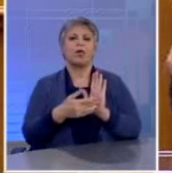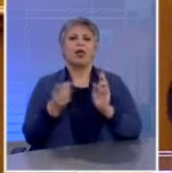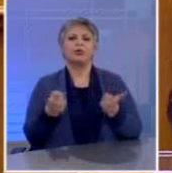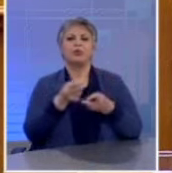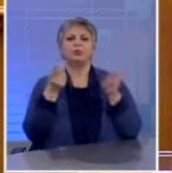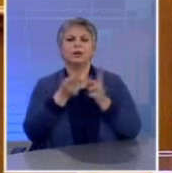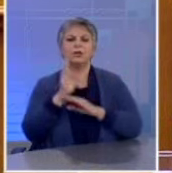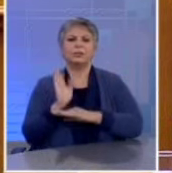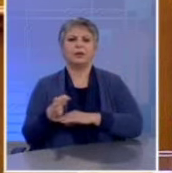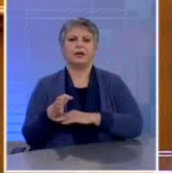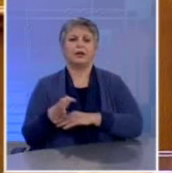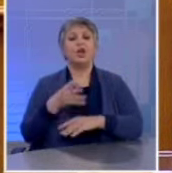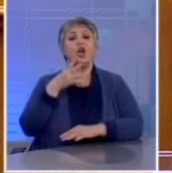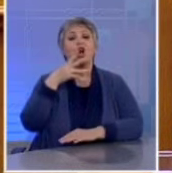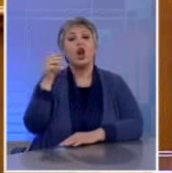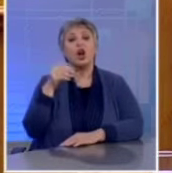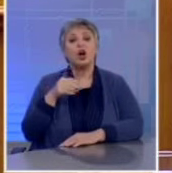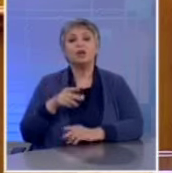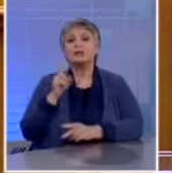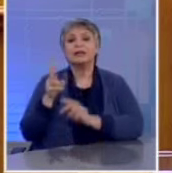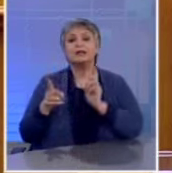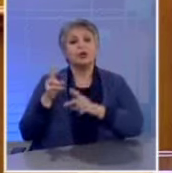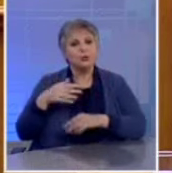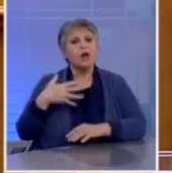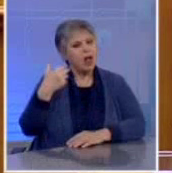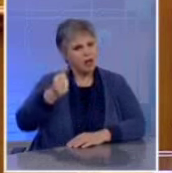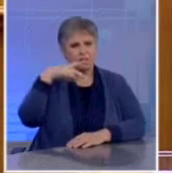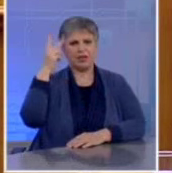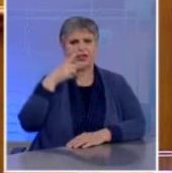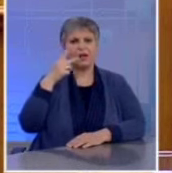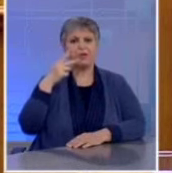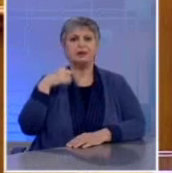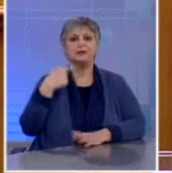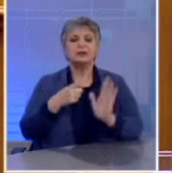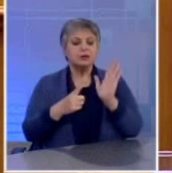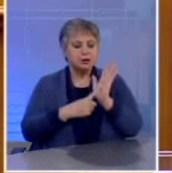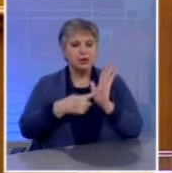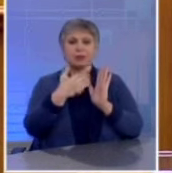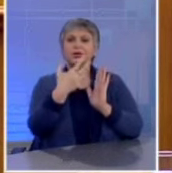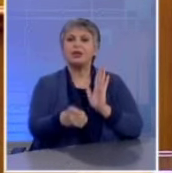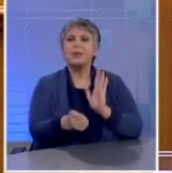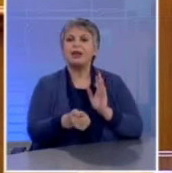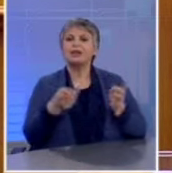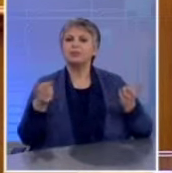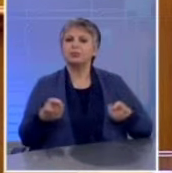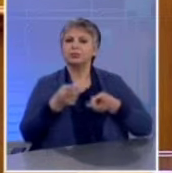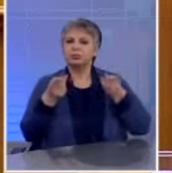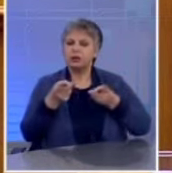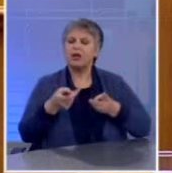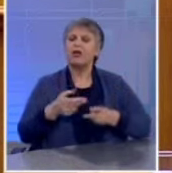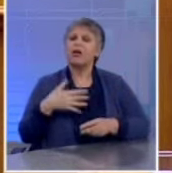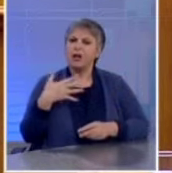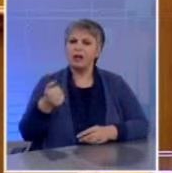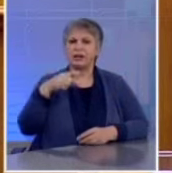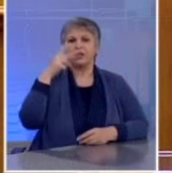ο κατηγορούμενος έχει δικαίωμα να δικάζεται με τον ευνοϊκότερο νόμο που ισχύει από τη στιγμή της τέλεσης του αδικήματος μέχρι